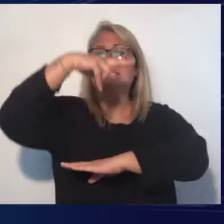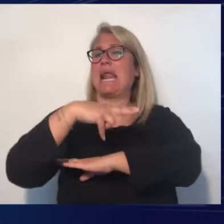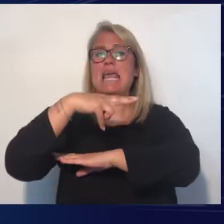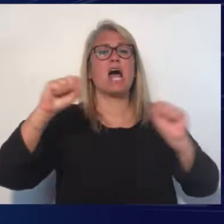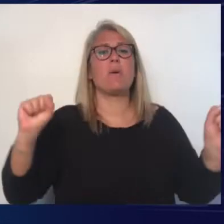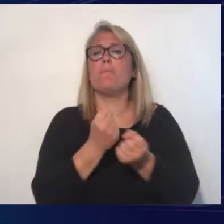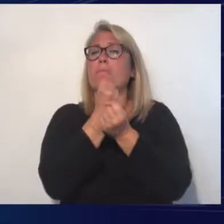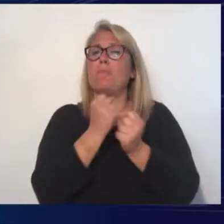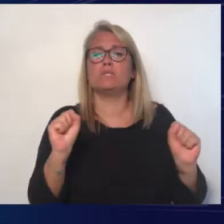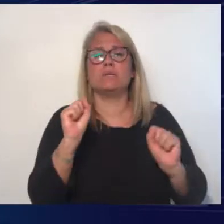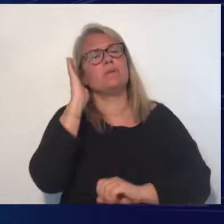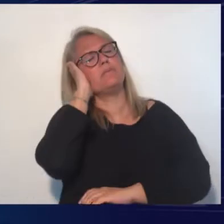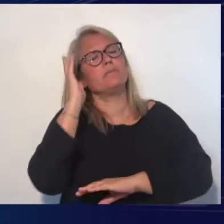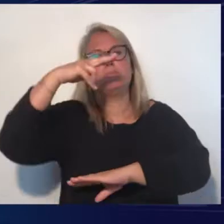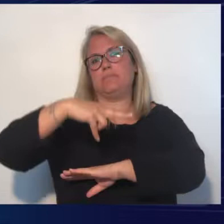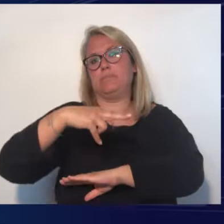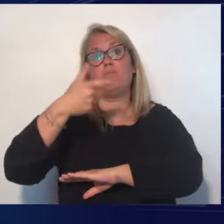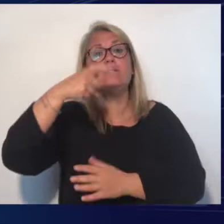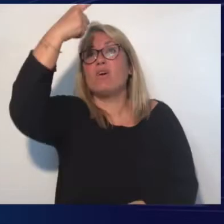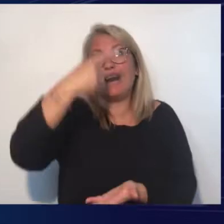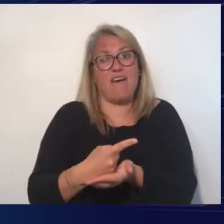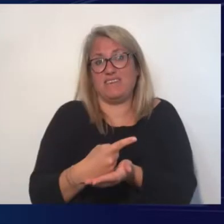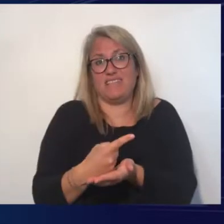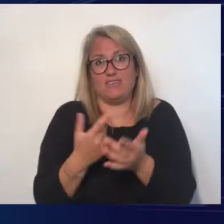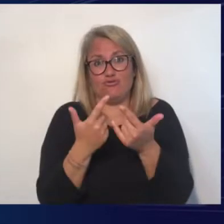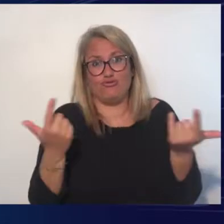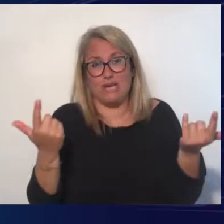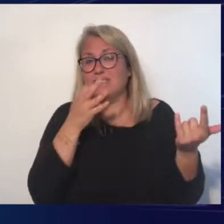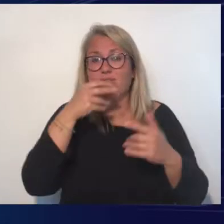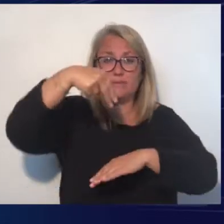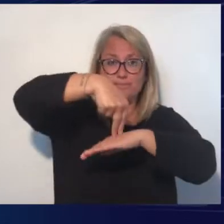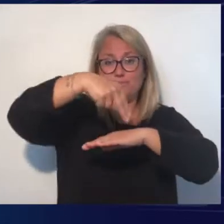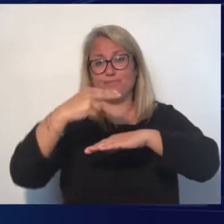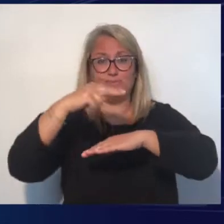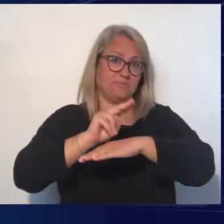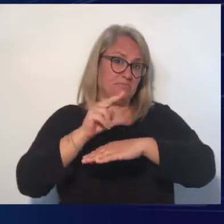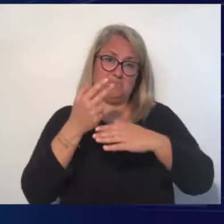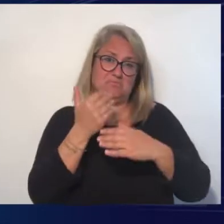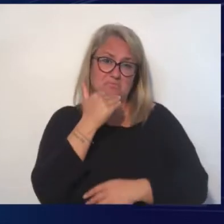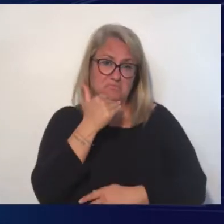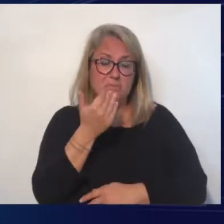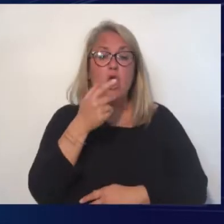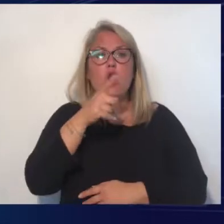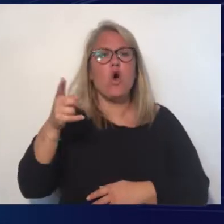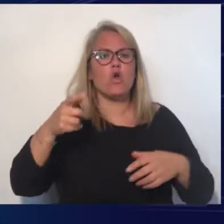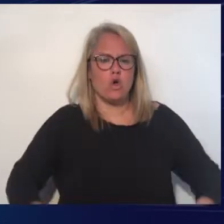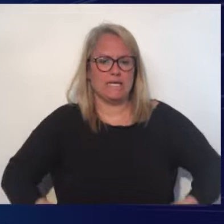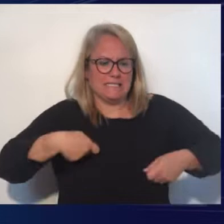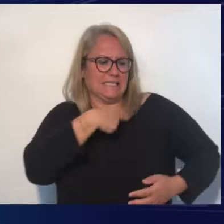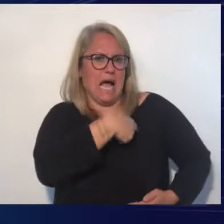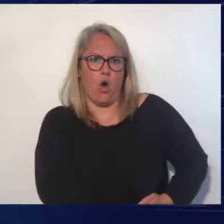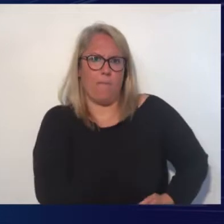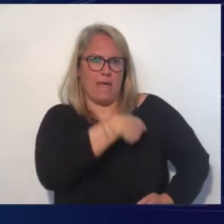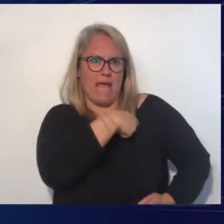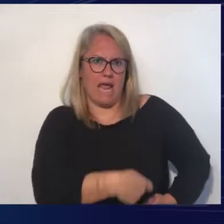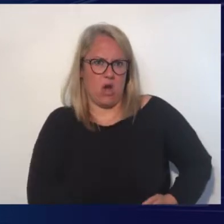assenza di gravità non ha senso, non esiste sopra e sotto. Per cui loro si mettono in un sacco a pelo che viene attaccato con del velcro